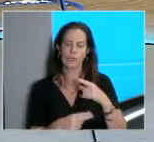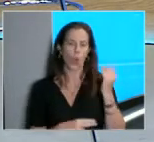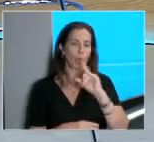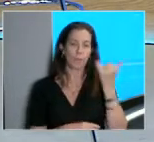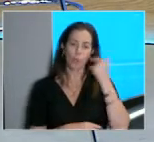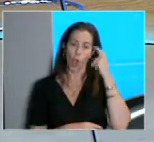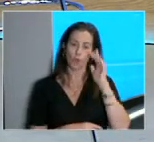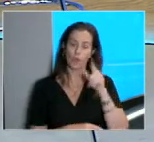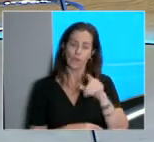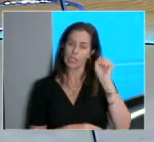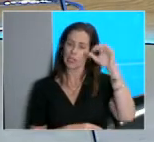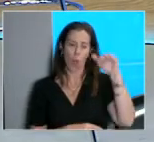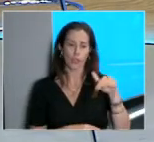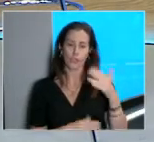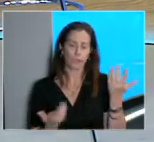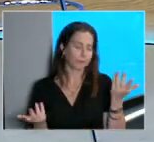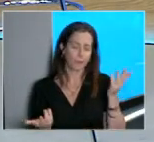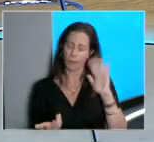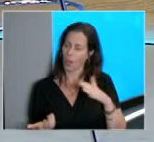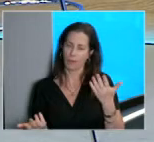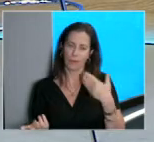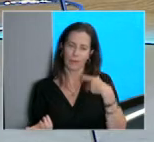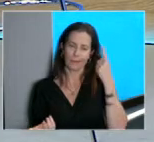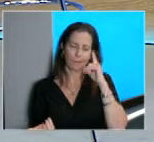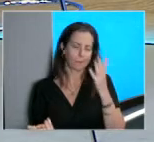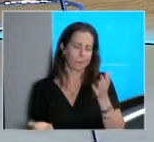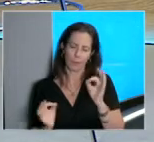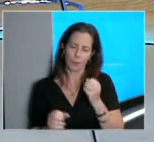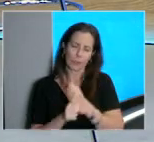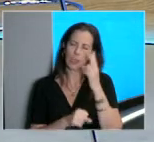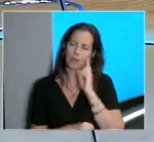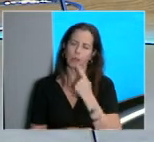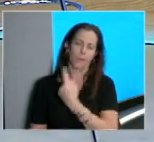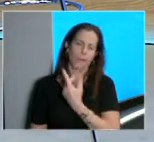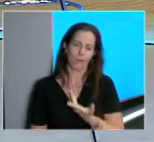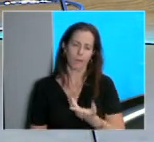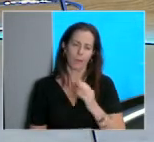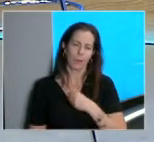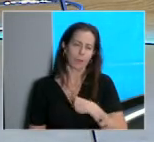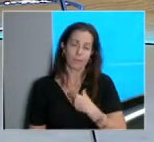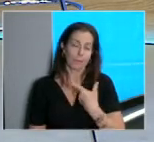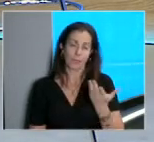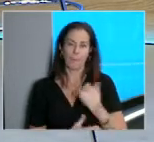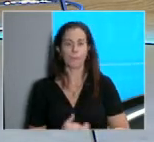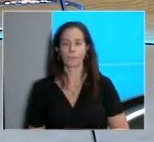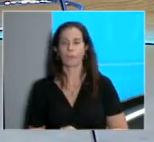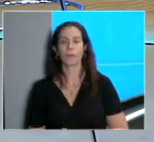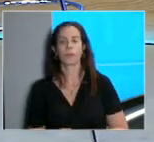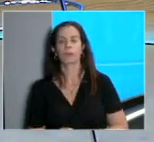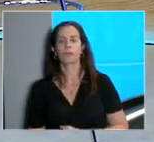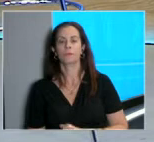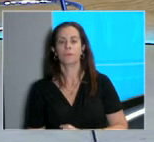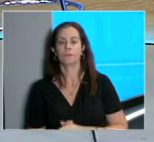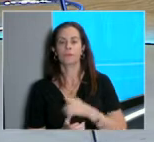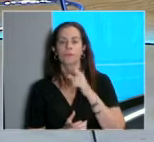חושבים. והנה סמוטריץ' בעוד, אני לא יודע אם התבזות, אבל משהו די מעורר רחמים. טוב, אמיר בוחבוט, דוקטור